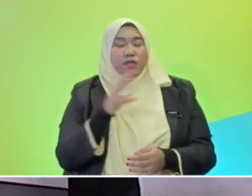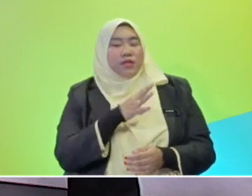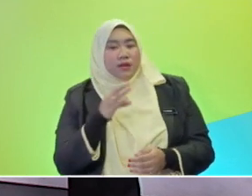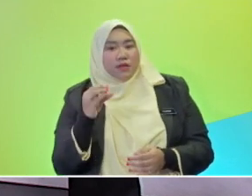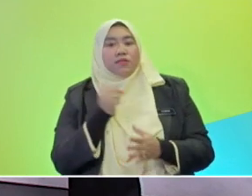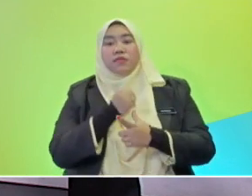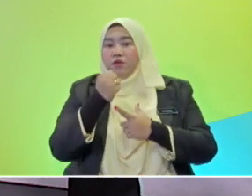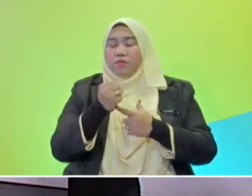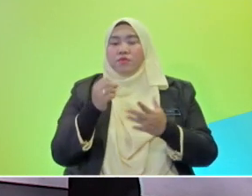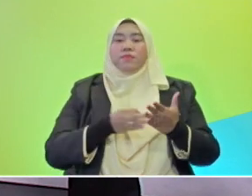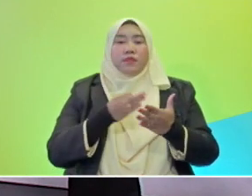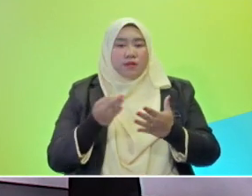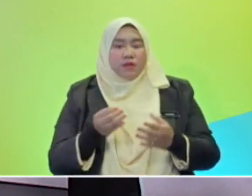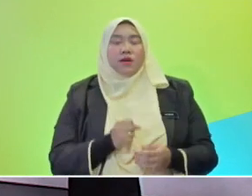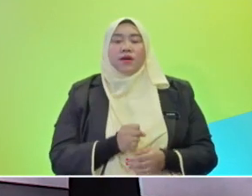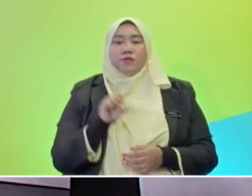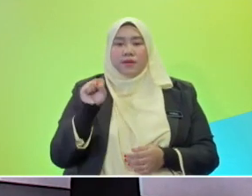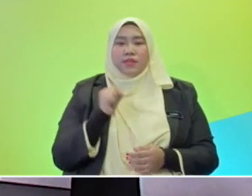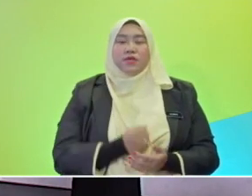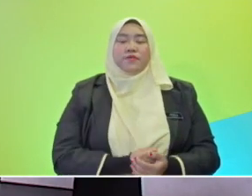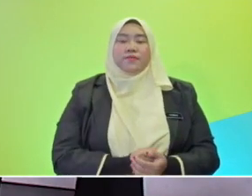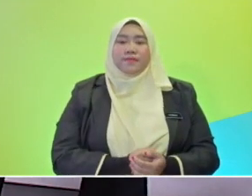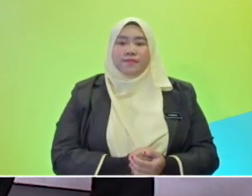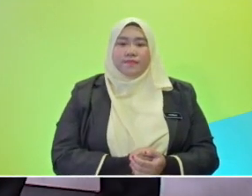selepas selesai sesuatu topik